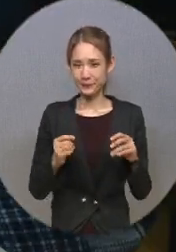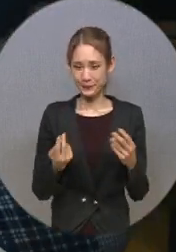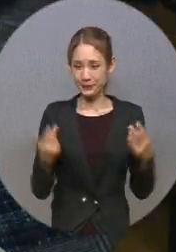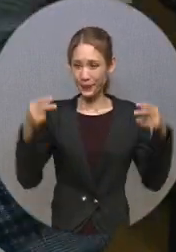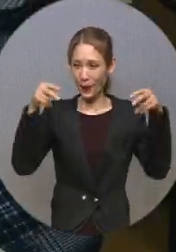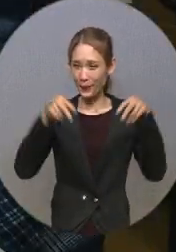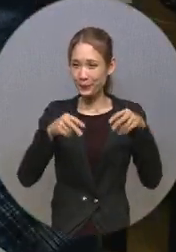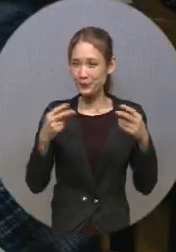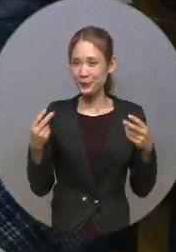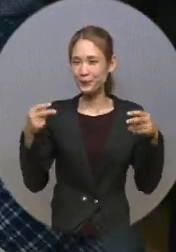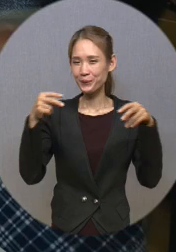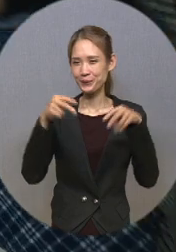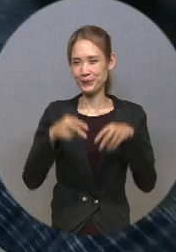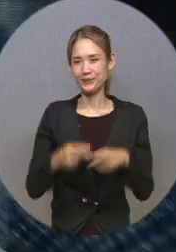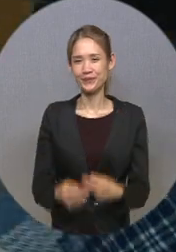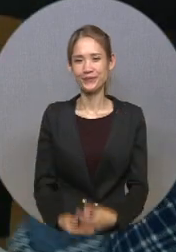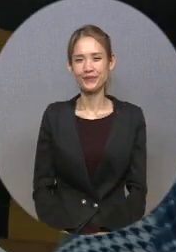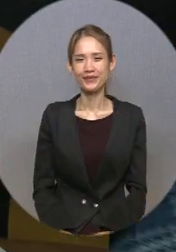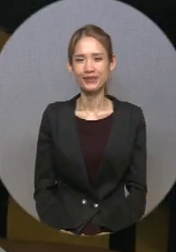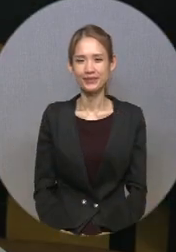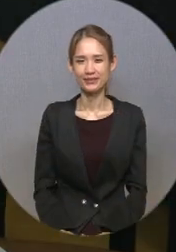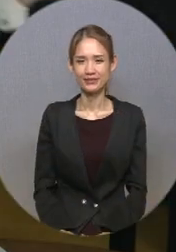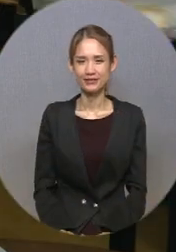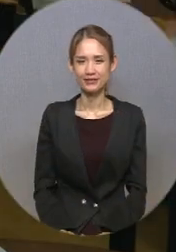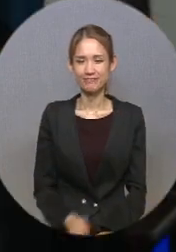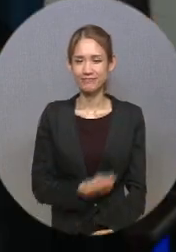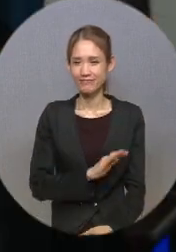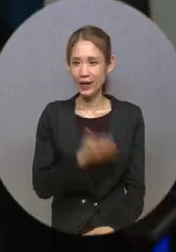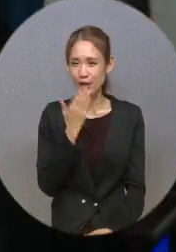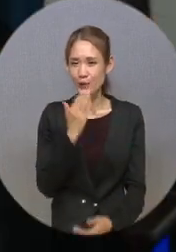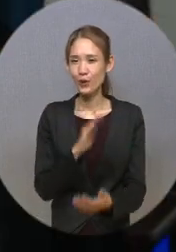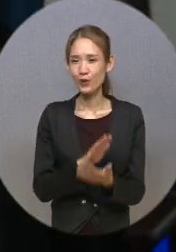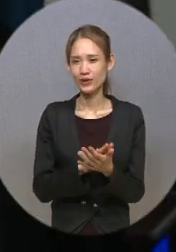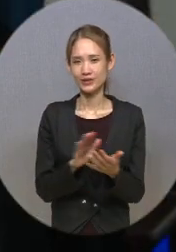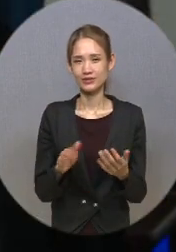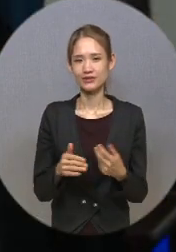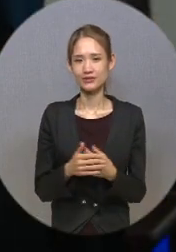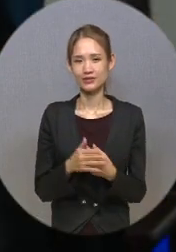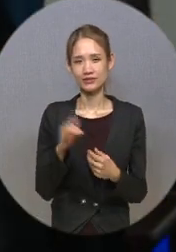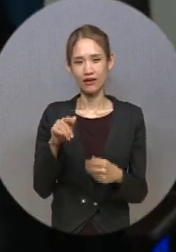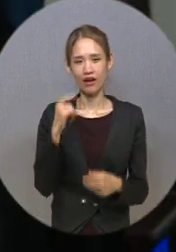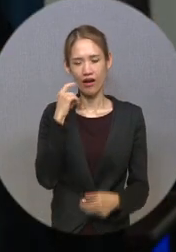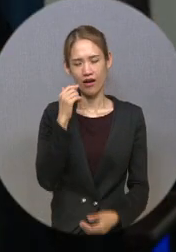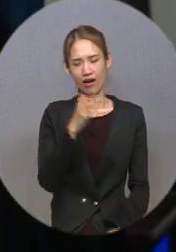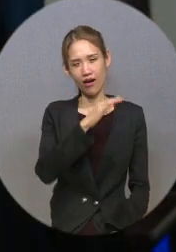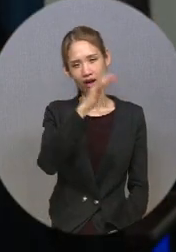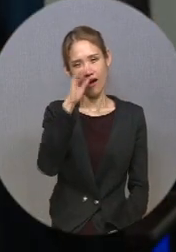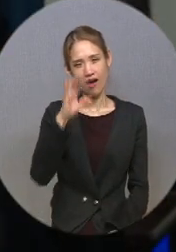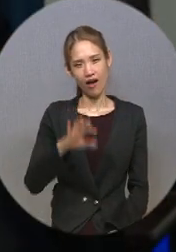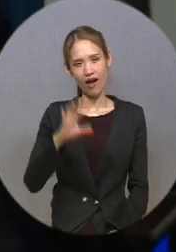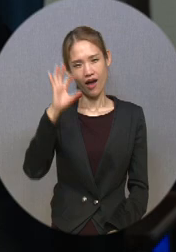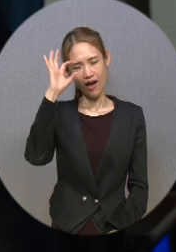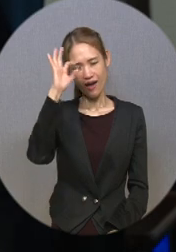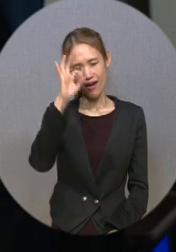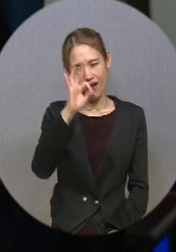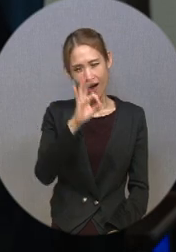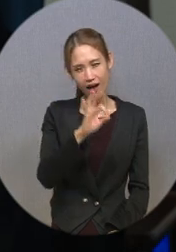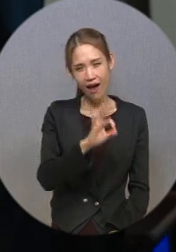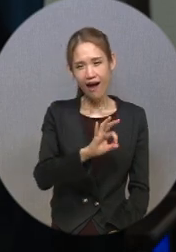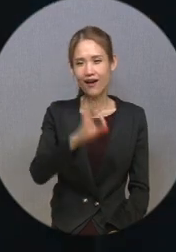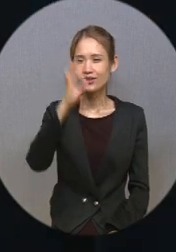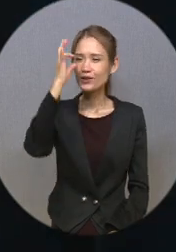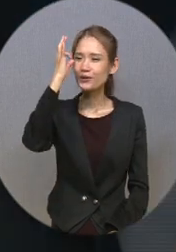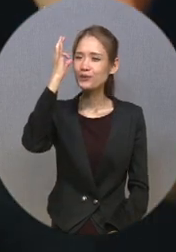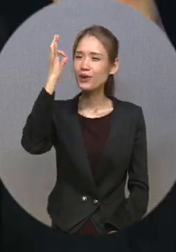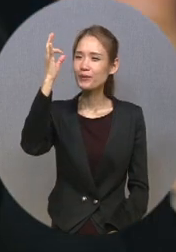벌떡. 벌떡 일어나. 잘 먹습니다. 그 아름다움이 지금도 계속 그 머릿속에 지금 형상화돼 있을